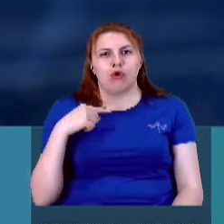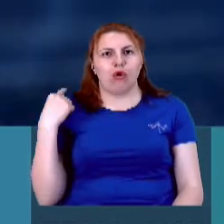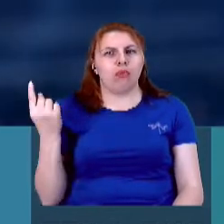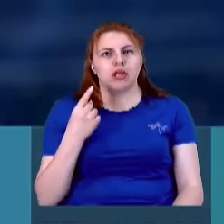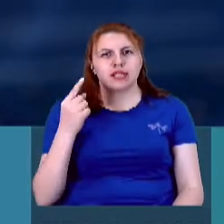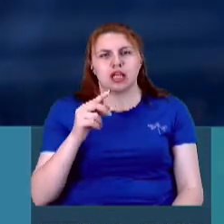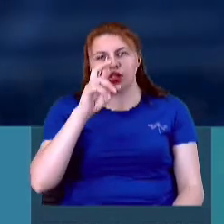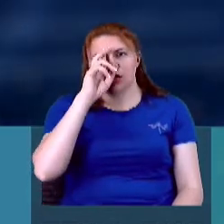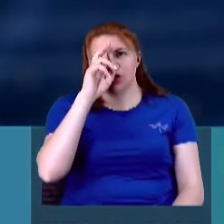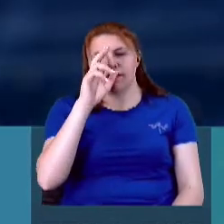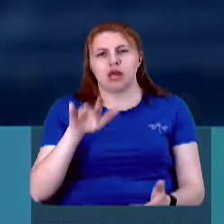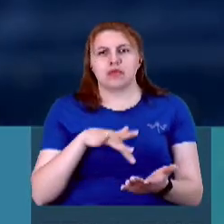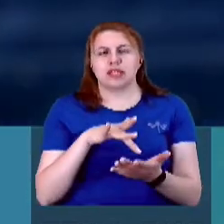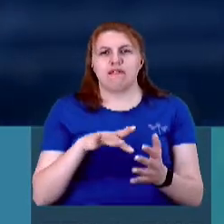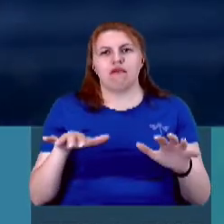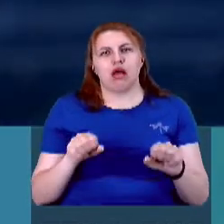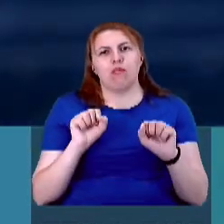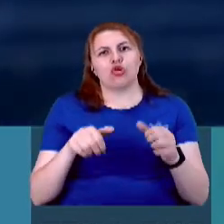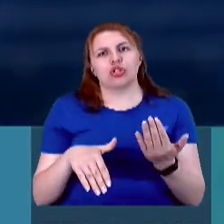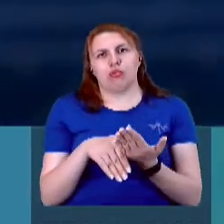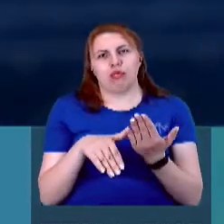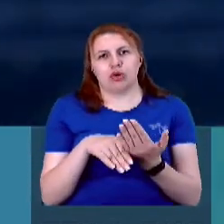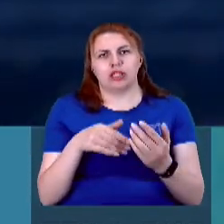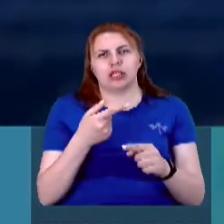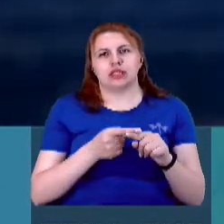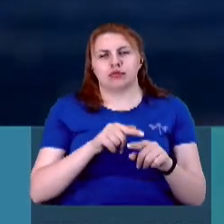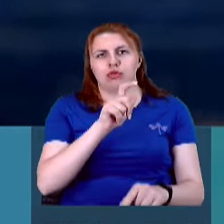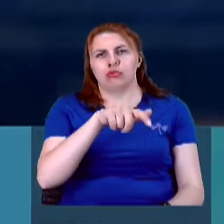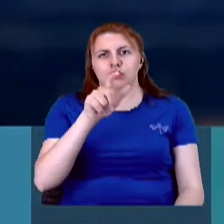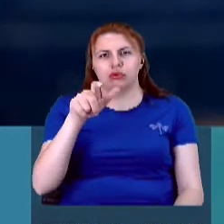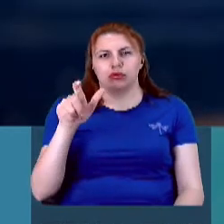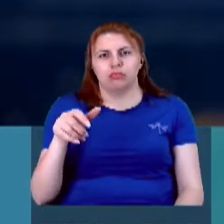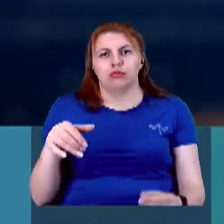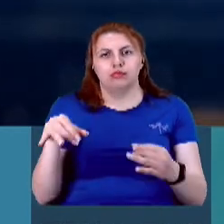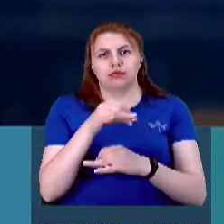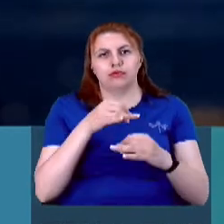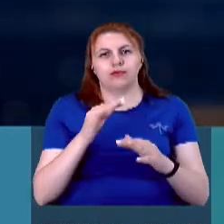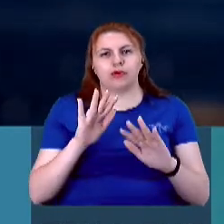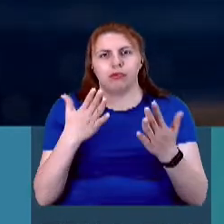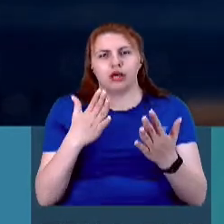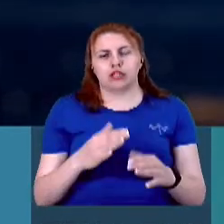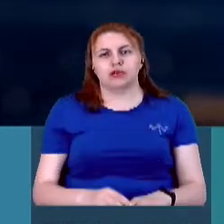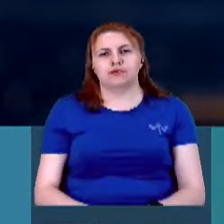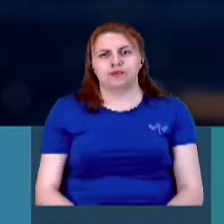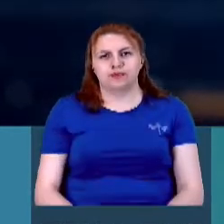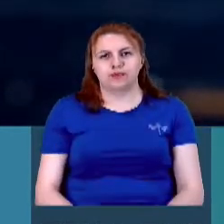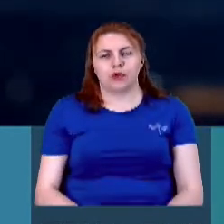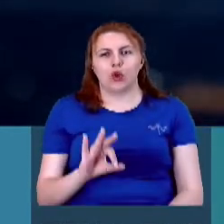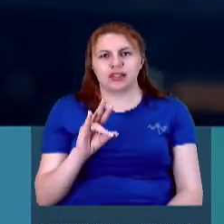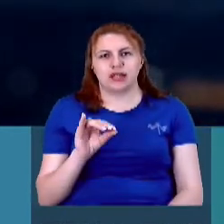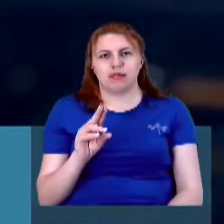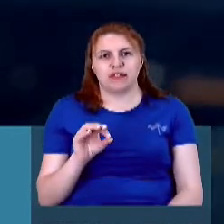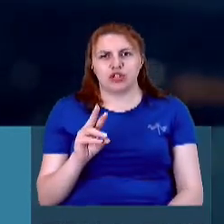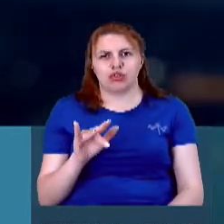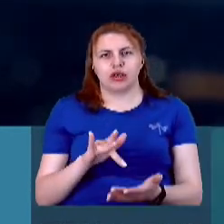або місцева влада може допомогти цим людям і, зокрема, конкретніше буде будемо обговорювати наш випадок. Олександра Матвійчук,